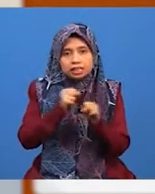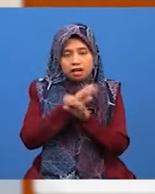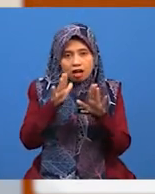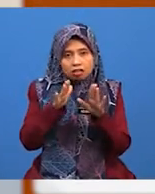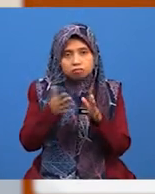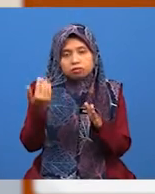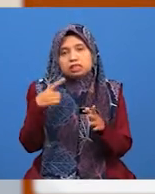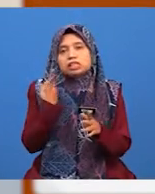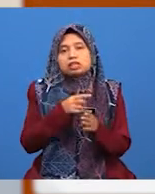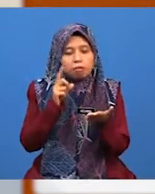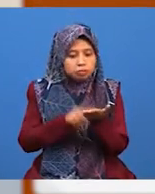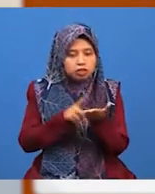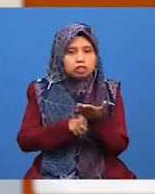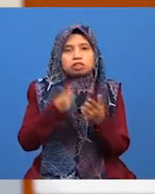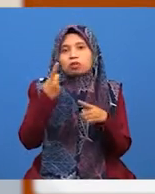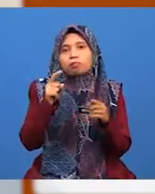jawapan bersama-sama.